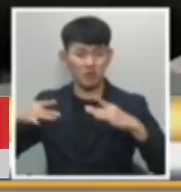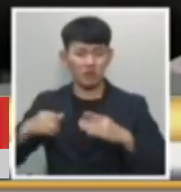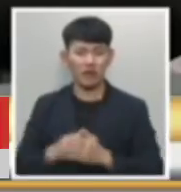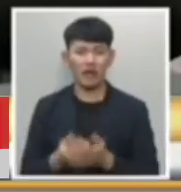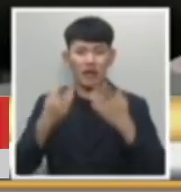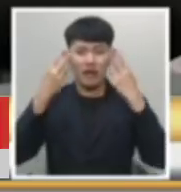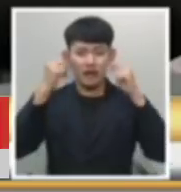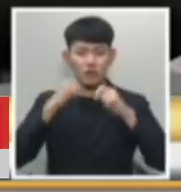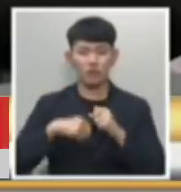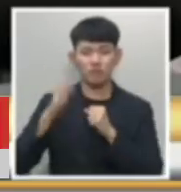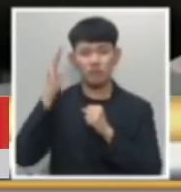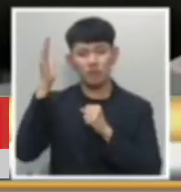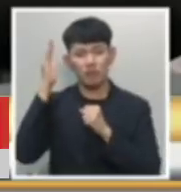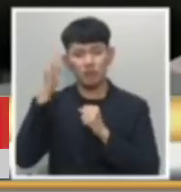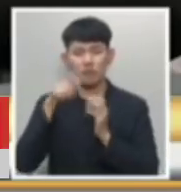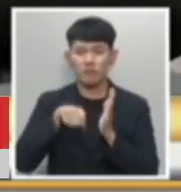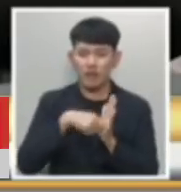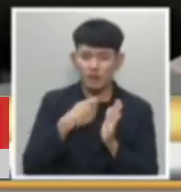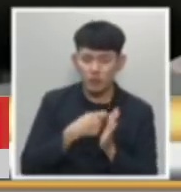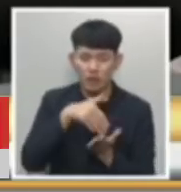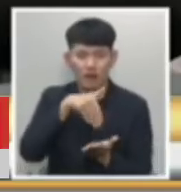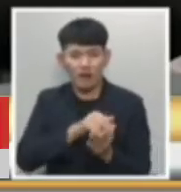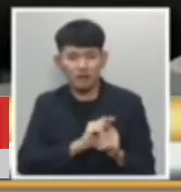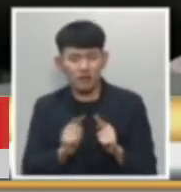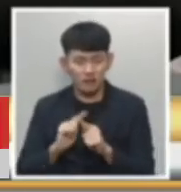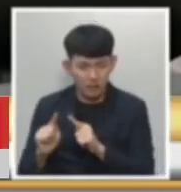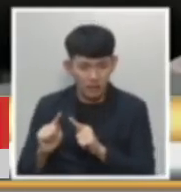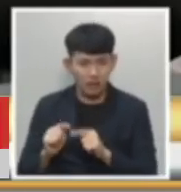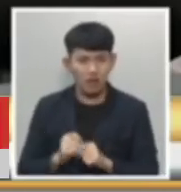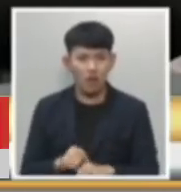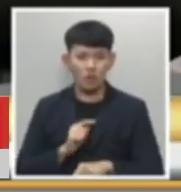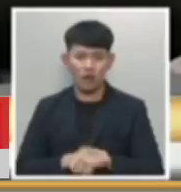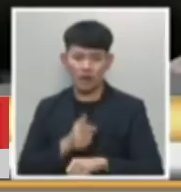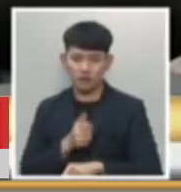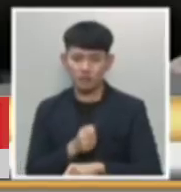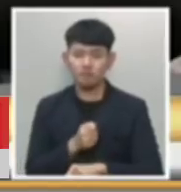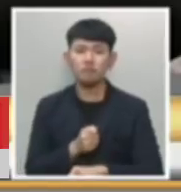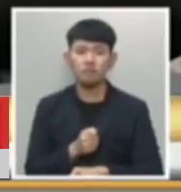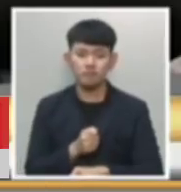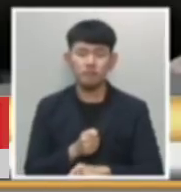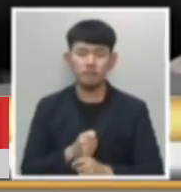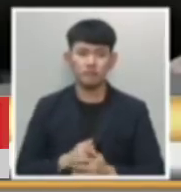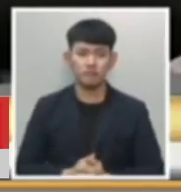งหลักการได้เหตุผลเราก็เริ่มจับเวลากันม